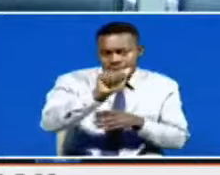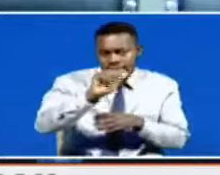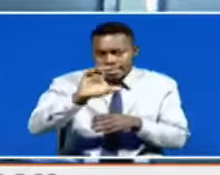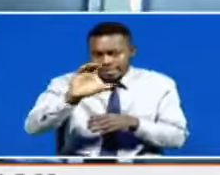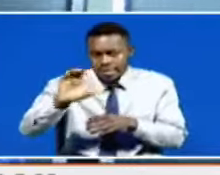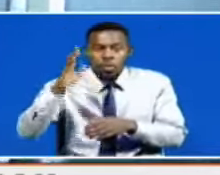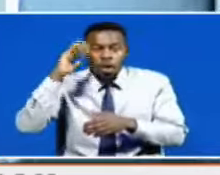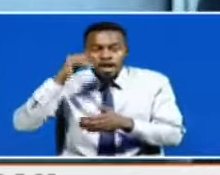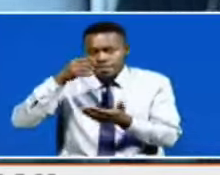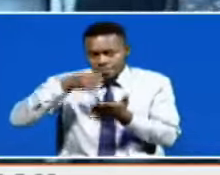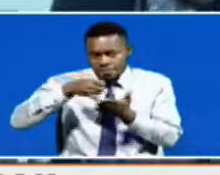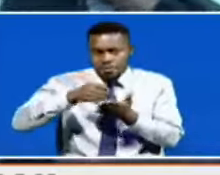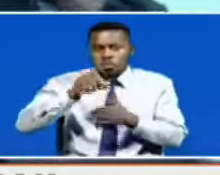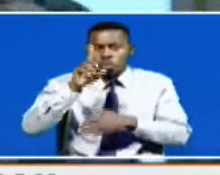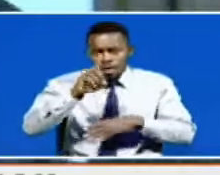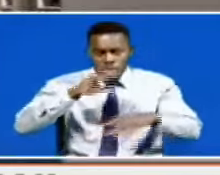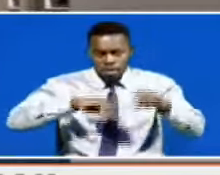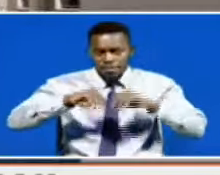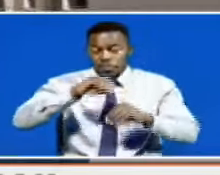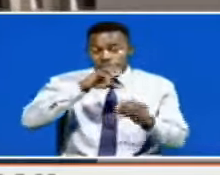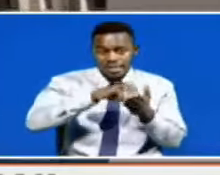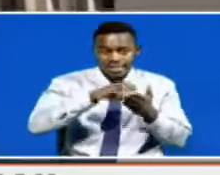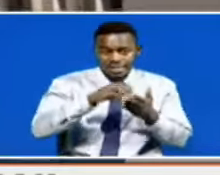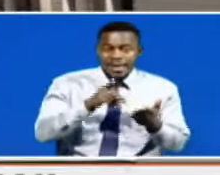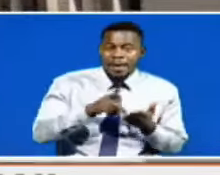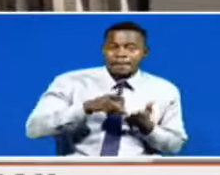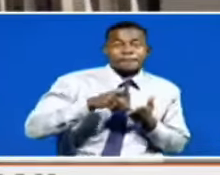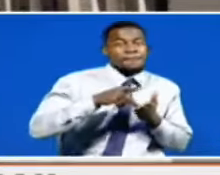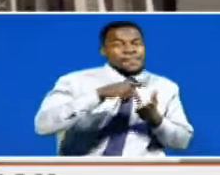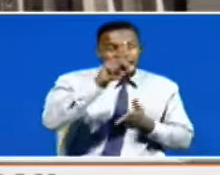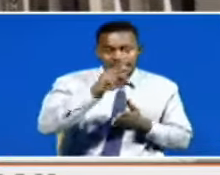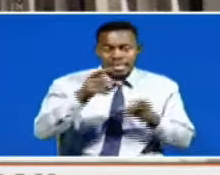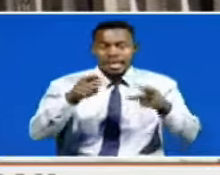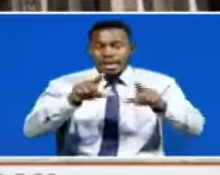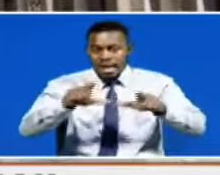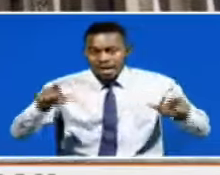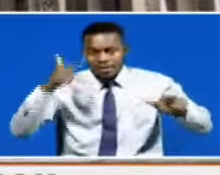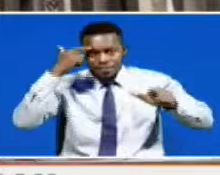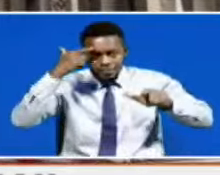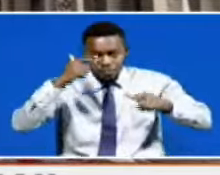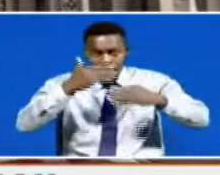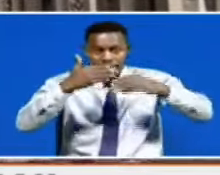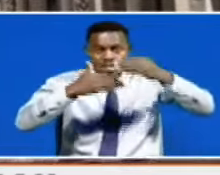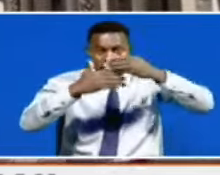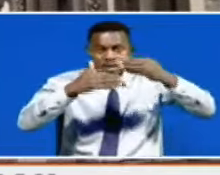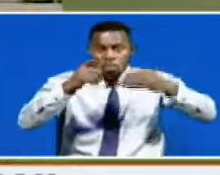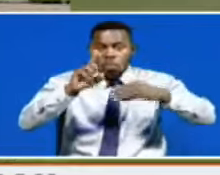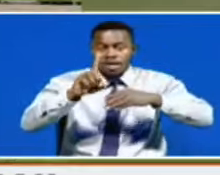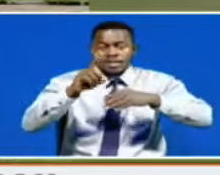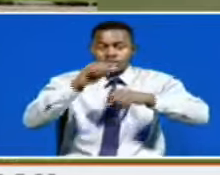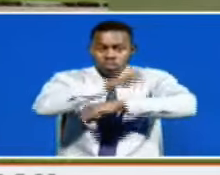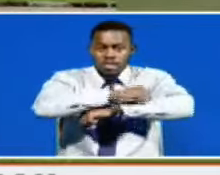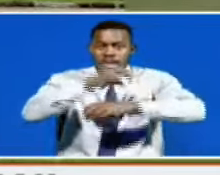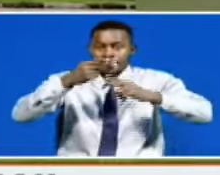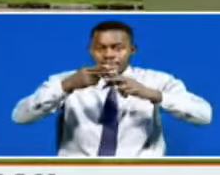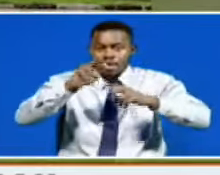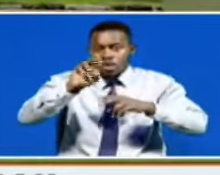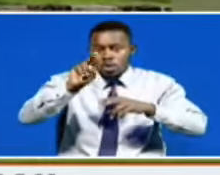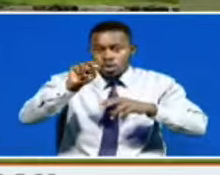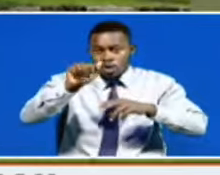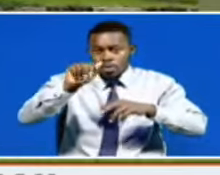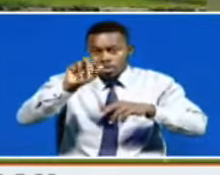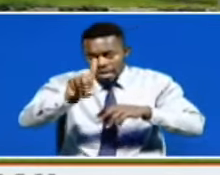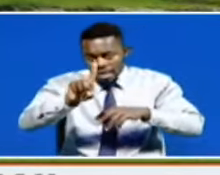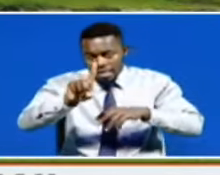madai ya udanganyifu wa ununuzi katika ujenzi wa chuo cha Ronald Ngala utalii kaunti ya Kilifi. Washukiwa hao ni miongoni